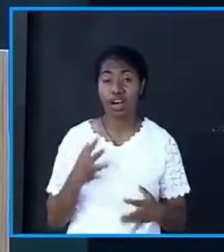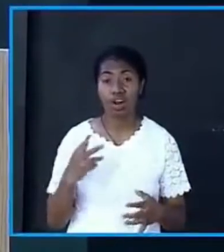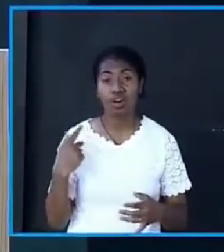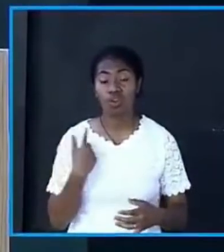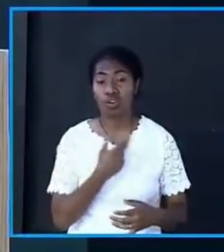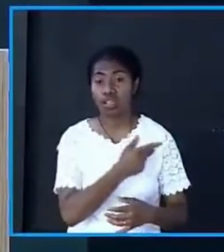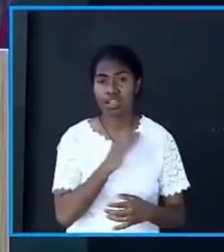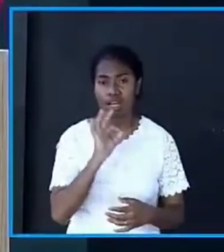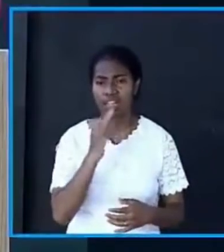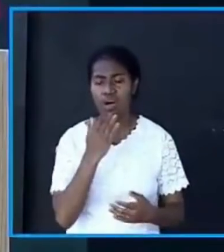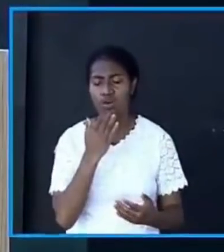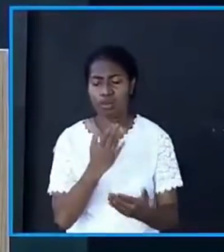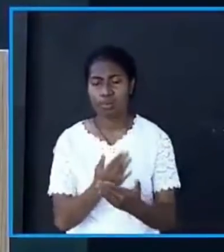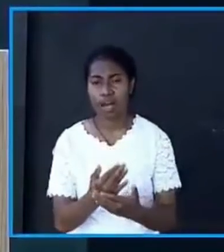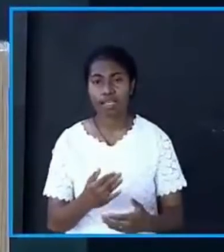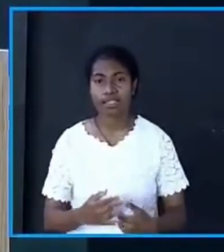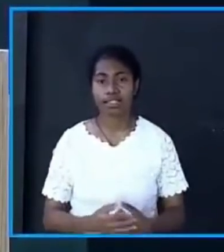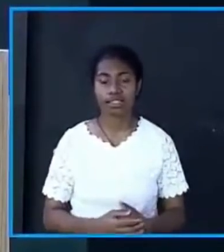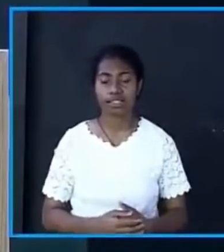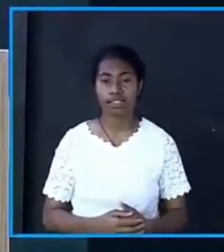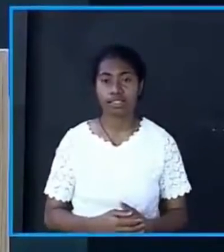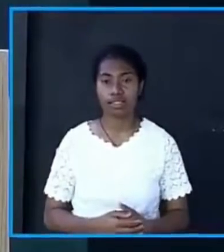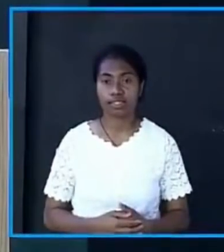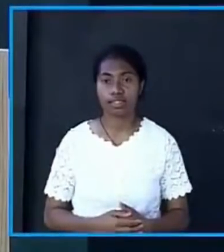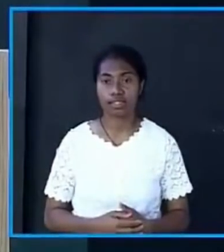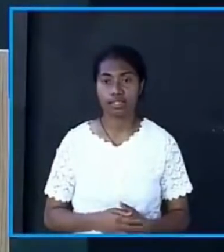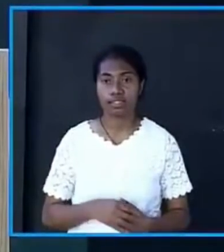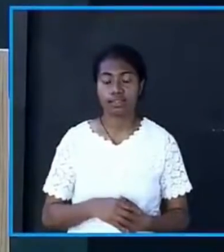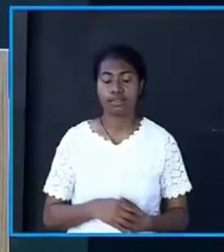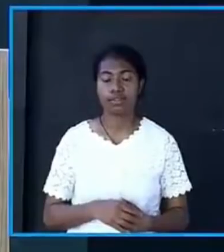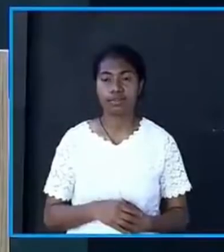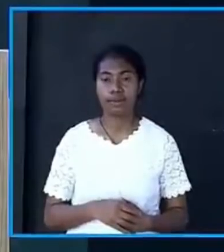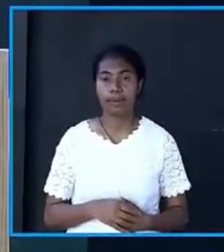tahu berterima kasih kau lebih buruk dari hadits ini